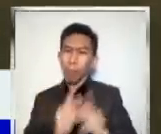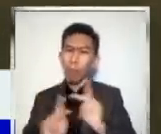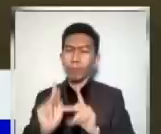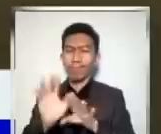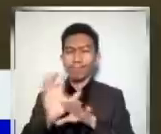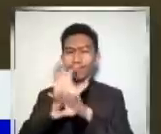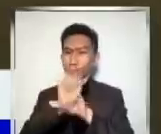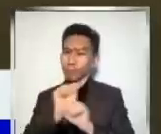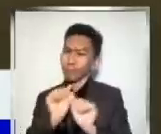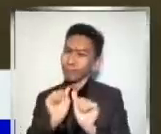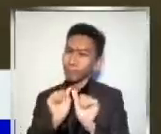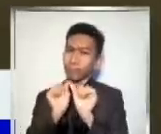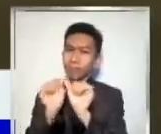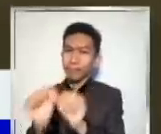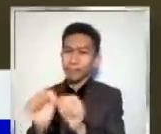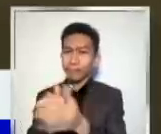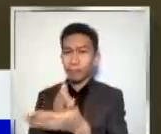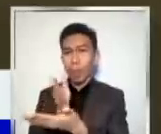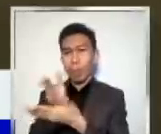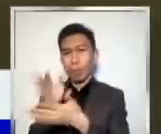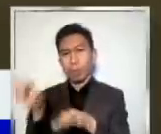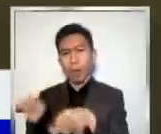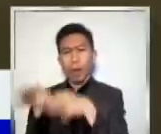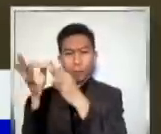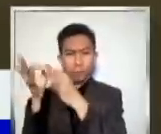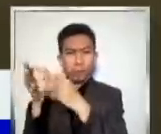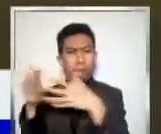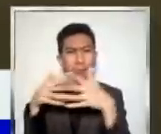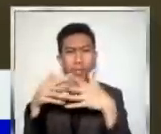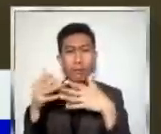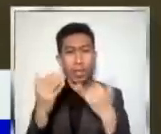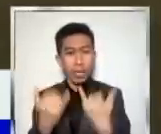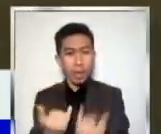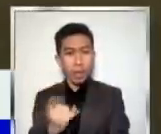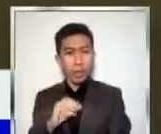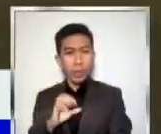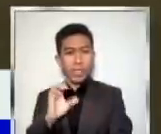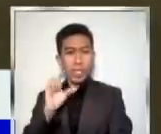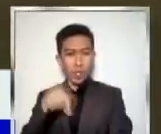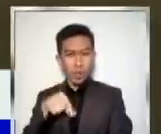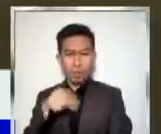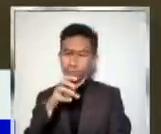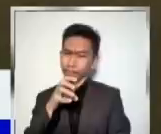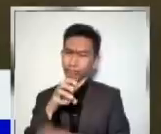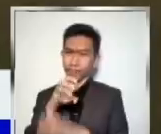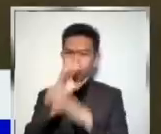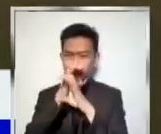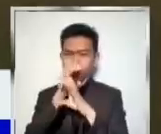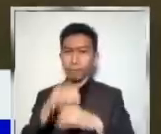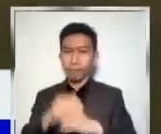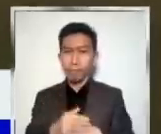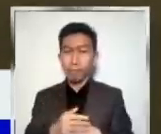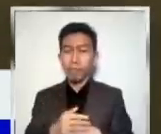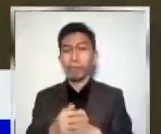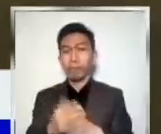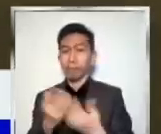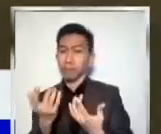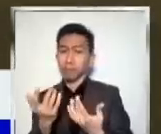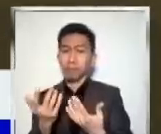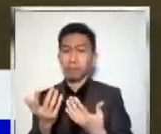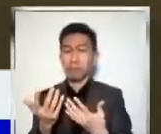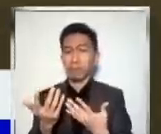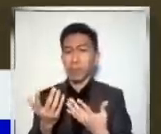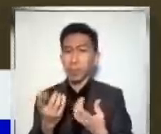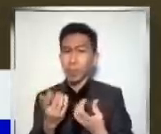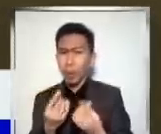mga nakagawi ang tradisyon kahit na nasa gitna tayo ng mahigpit na enhanced community quarantine. Para kahit papano raw ay makiisa pa rin sila